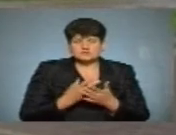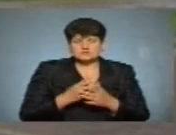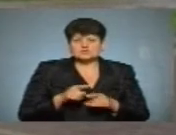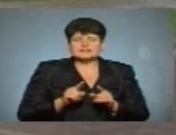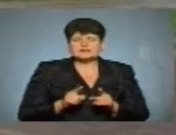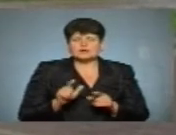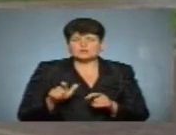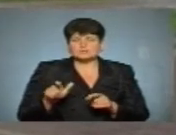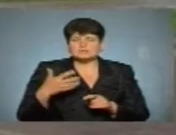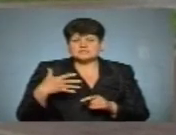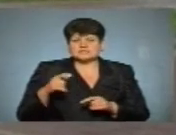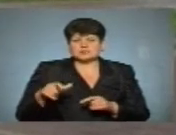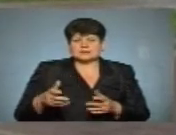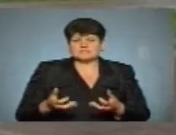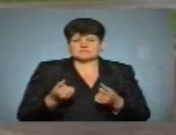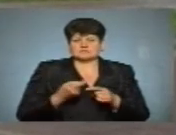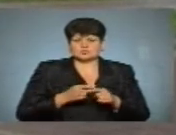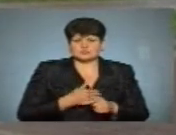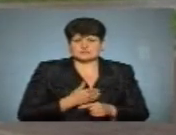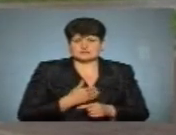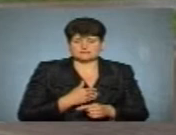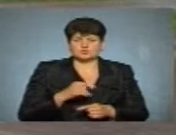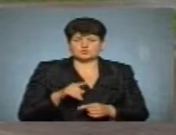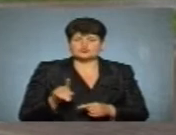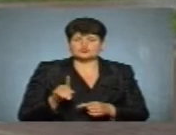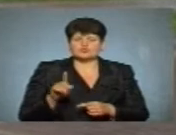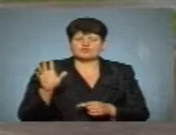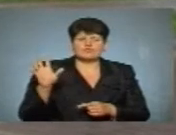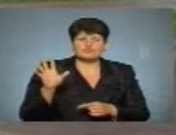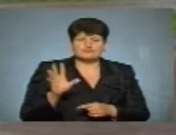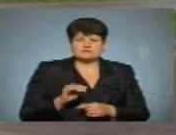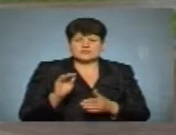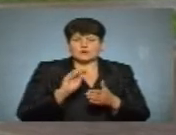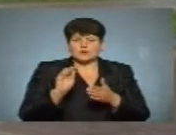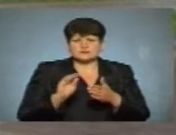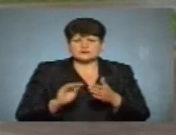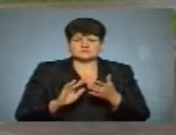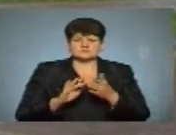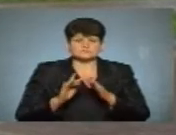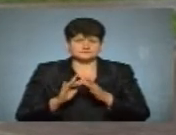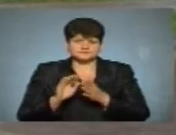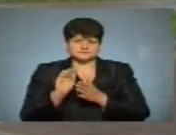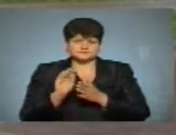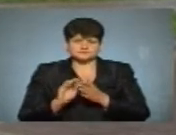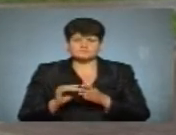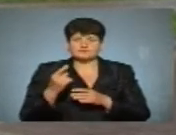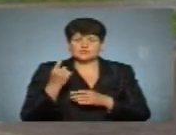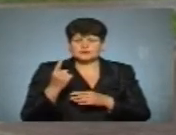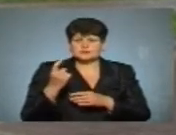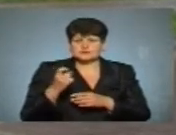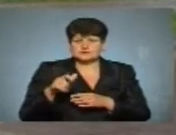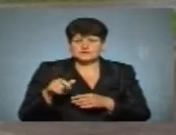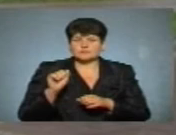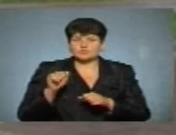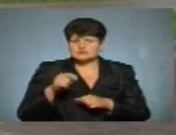людей підтримують дану ініціативу. Тому що в усіх коментарях в соціальних мережах один на сотню може ще